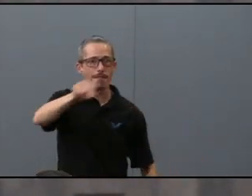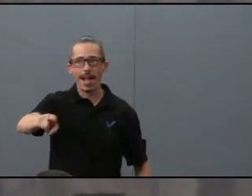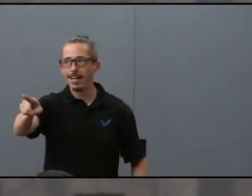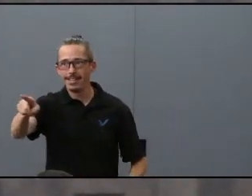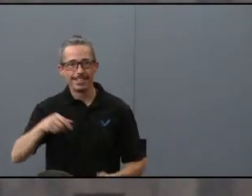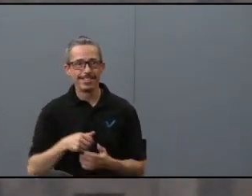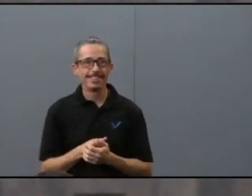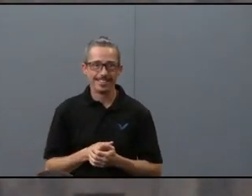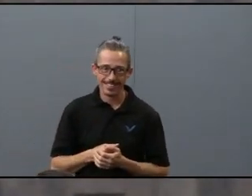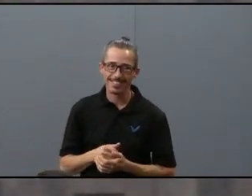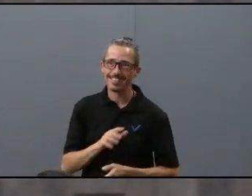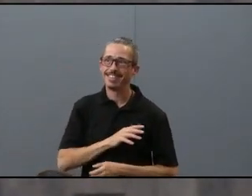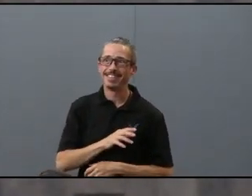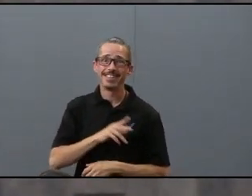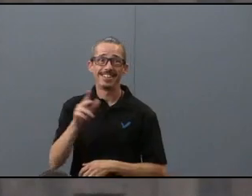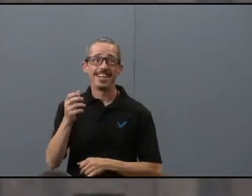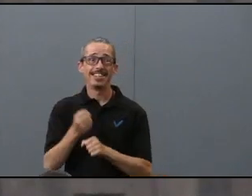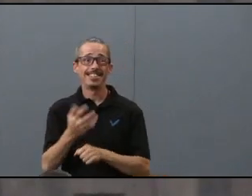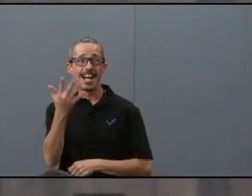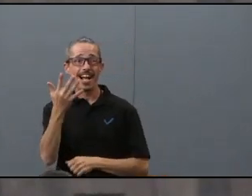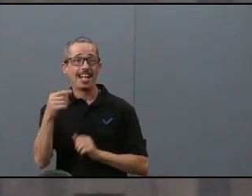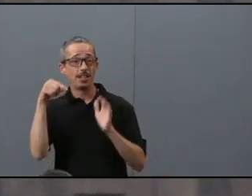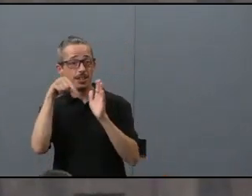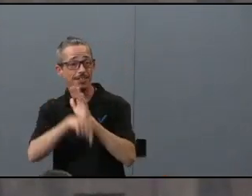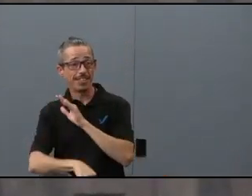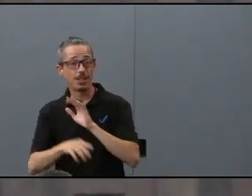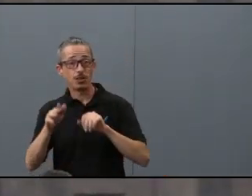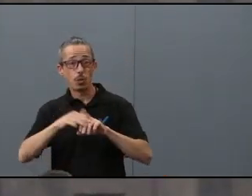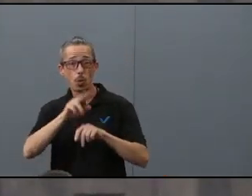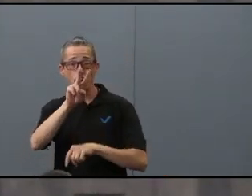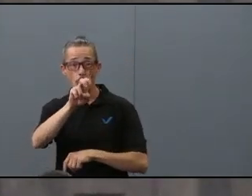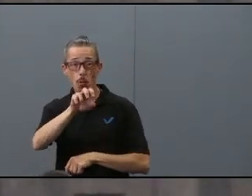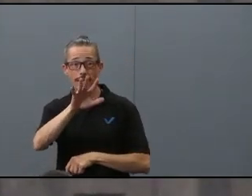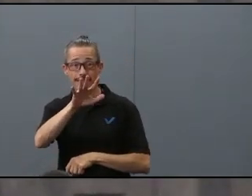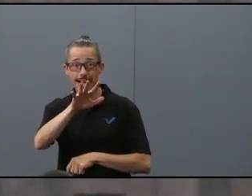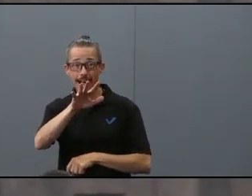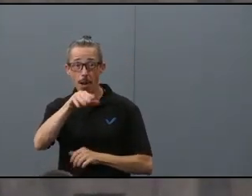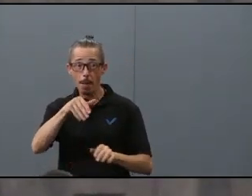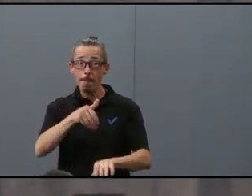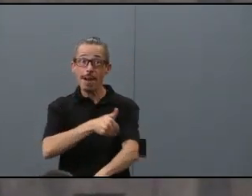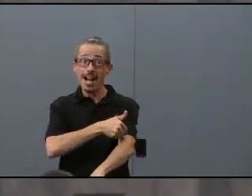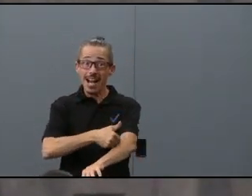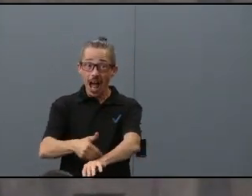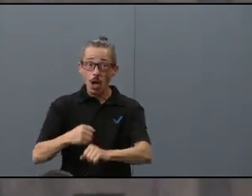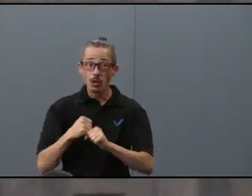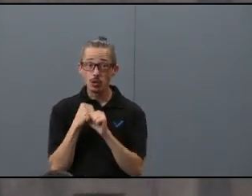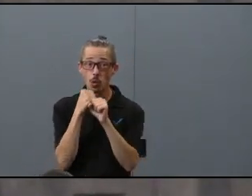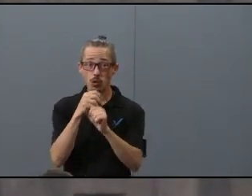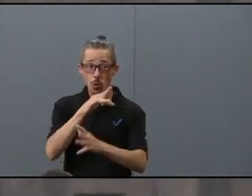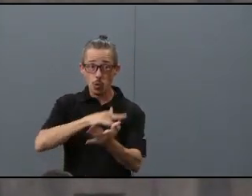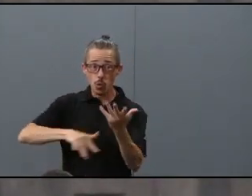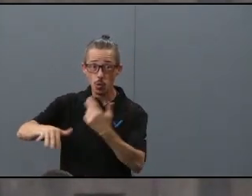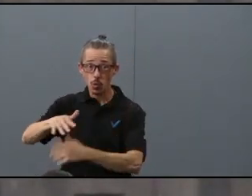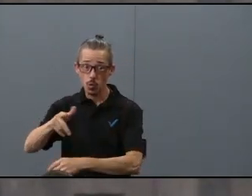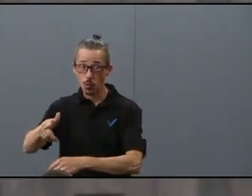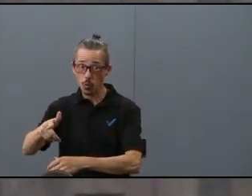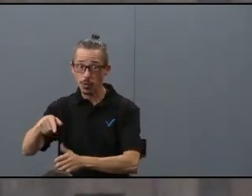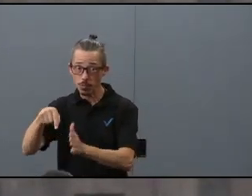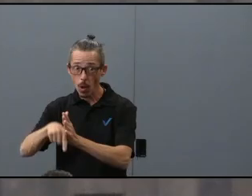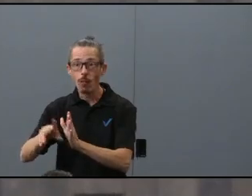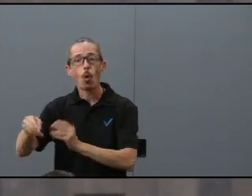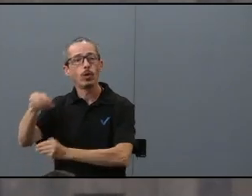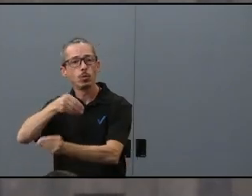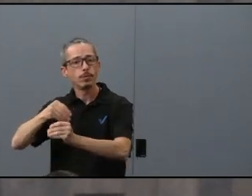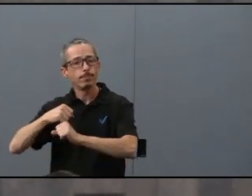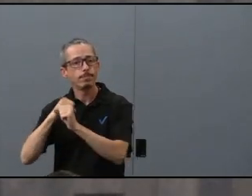2.5 milliards sur 5 ans de déficit structurel en transport en commun moi je pense qu'il y a de l'optimisation à faire dans nos organisations